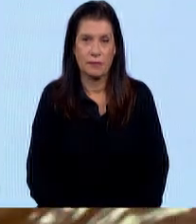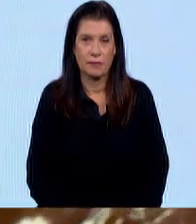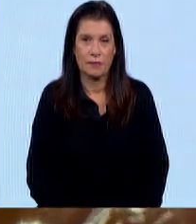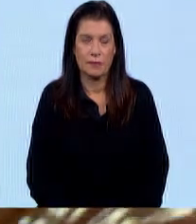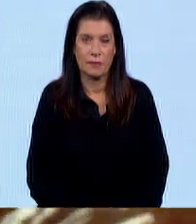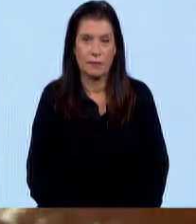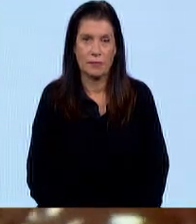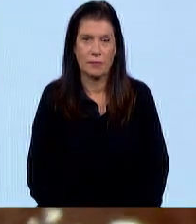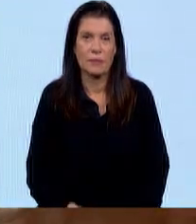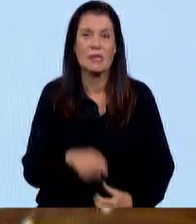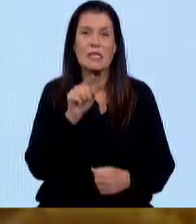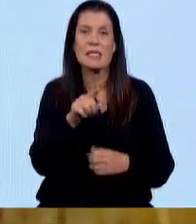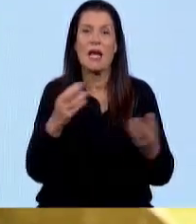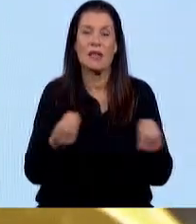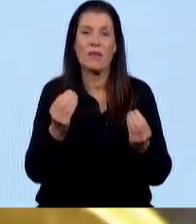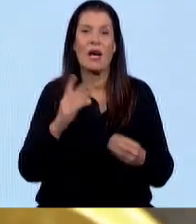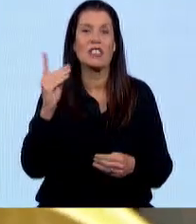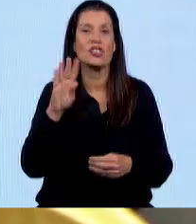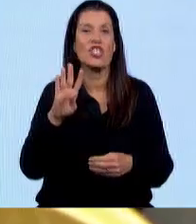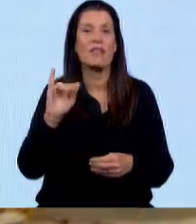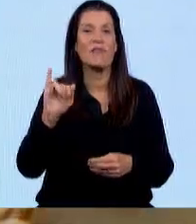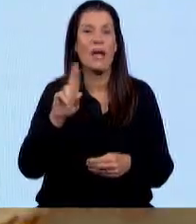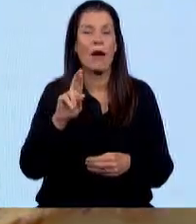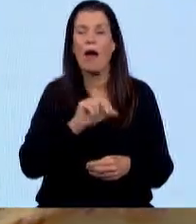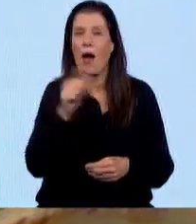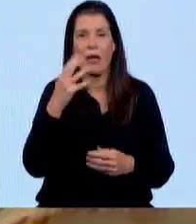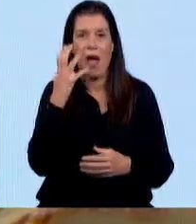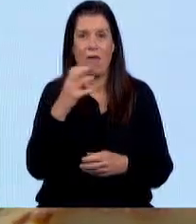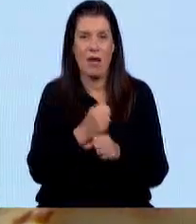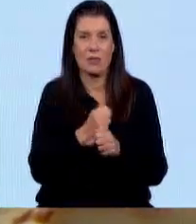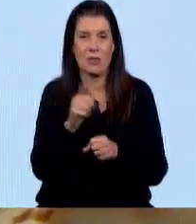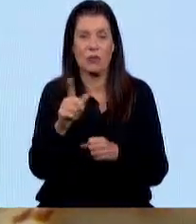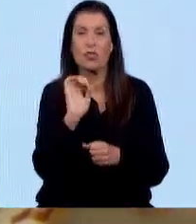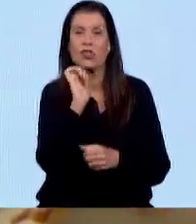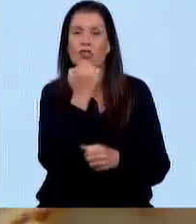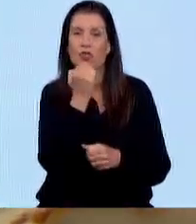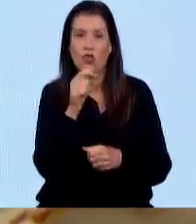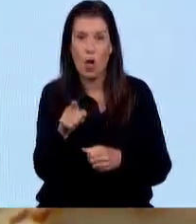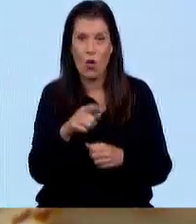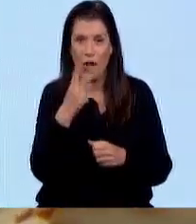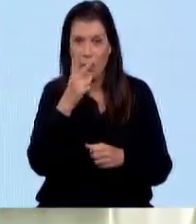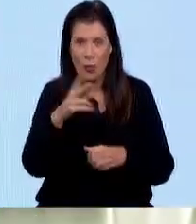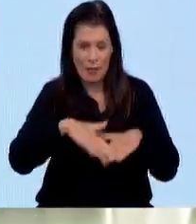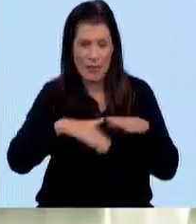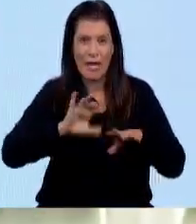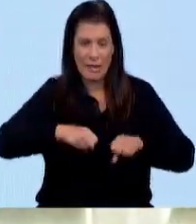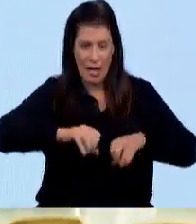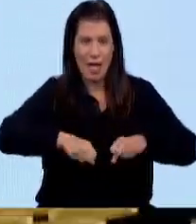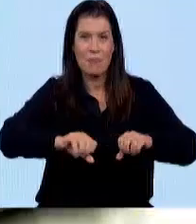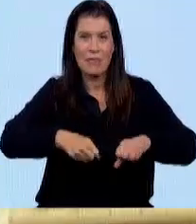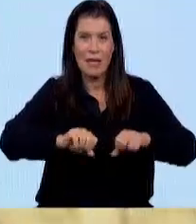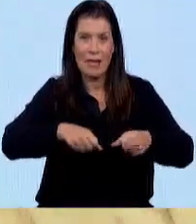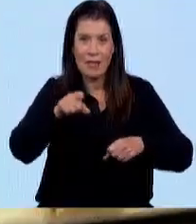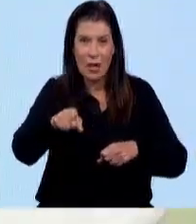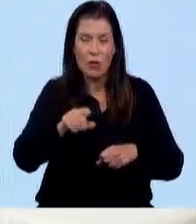זה הדבר שדביר קרפ הכי אהב לעשות. שוקולד. הידיים שמגלגלות כאן את ההוגיות ואת המאפים הן של